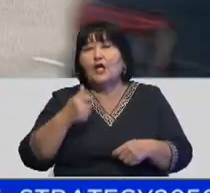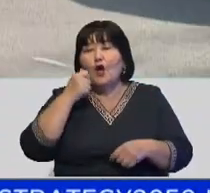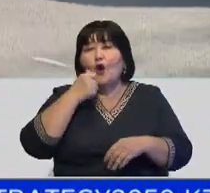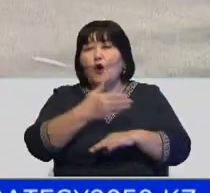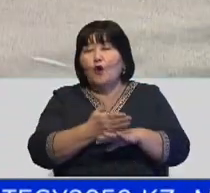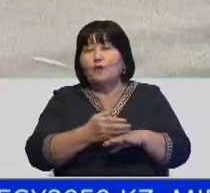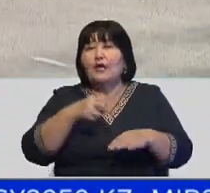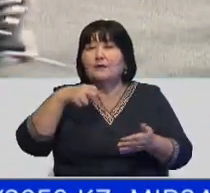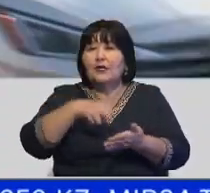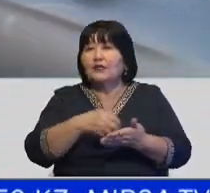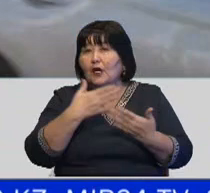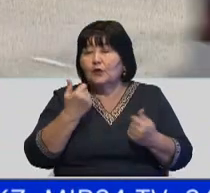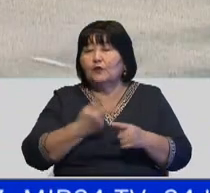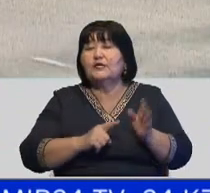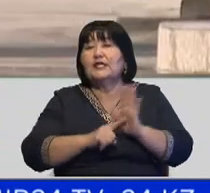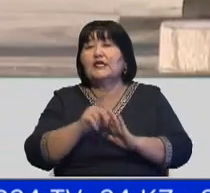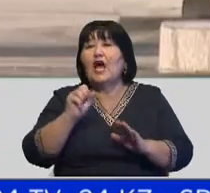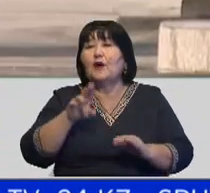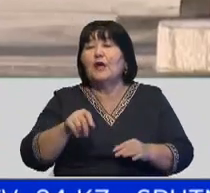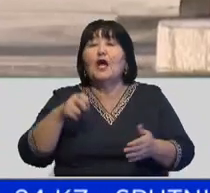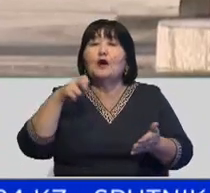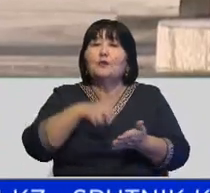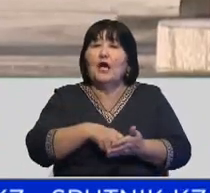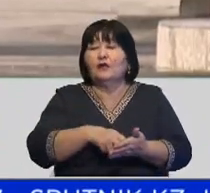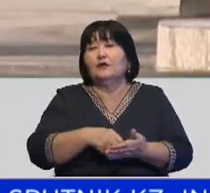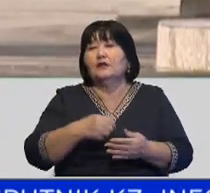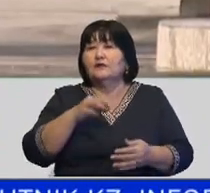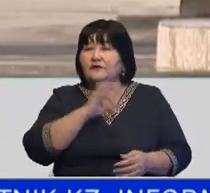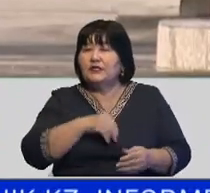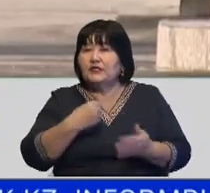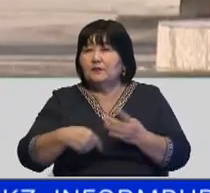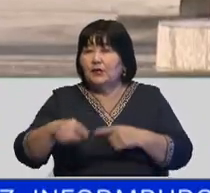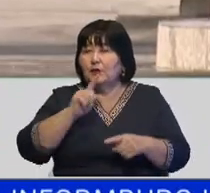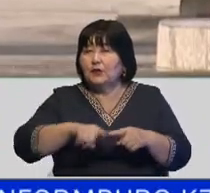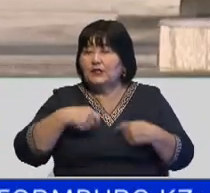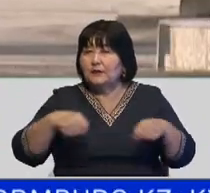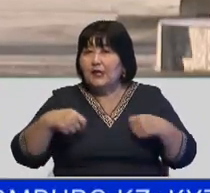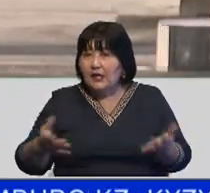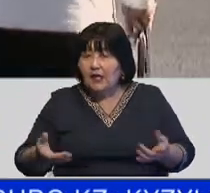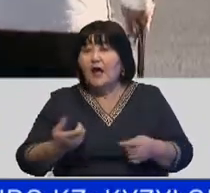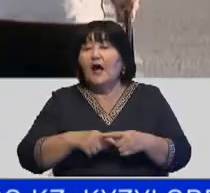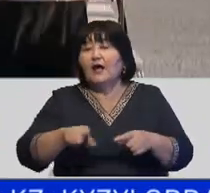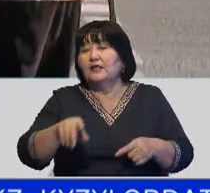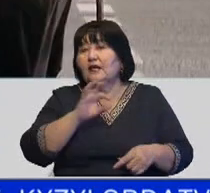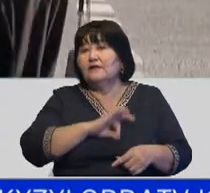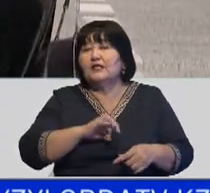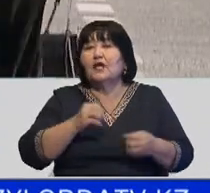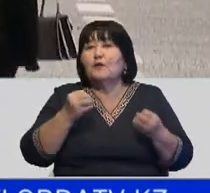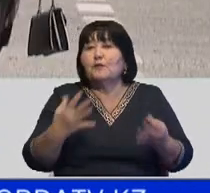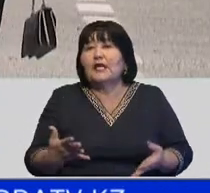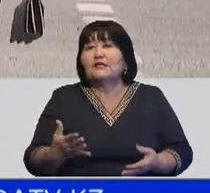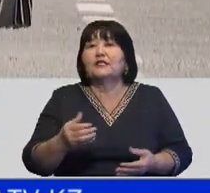цифровой маркировки вступила в силу в апреле маркировка выгодна и бизнесу ускорит логистические процессы она выгодна и простым